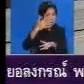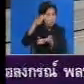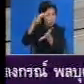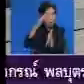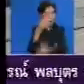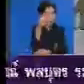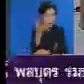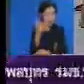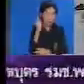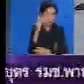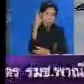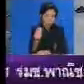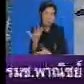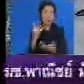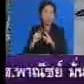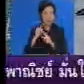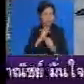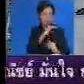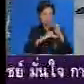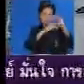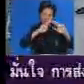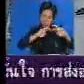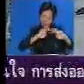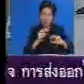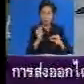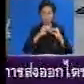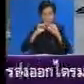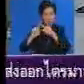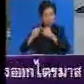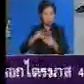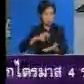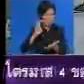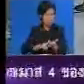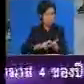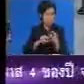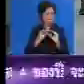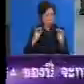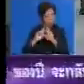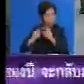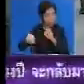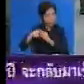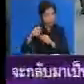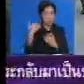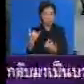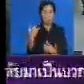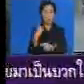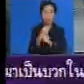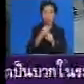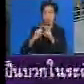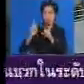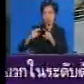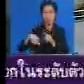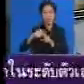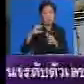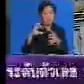สร้างคุณภาพในเรื่องของสินค้าและระบบรับรองคุณภาพสร้างความเข้มแข็งของระบบห่วงโซ่อุปทานหรือซัพลาย chainเนี่ยนะครับและการ